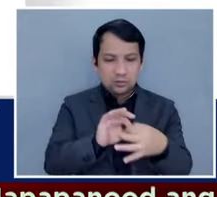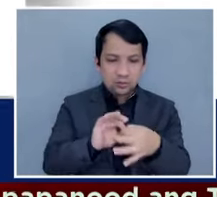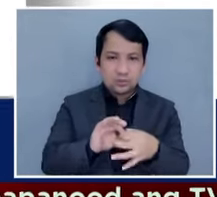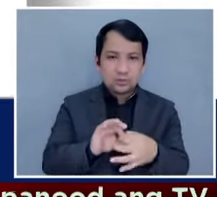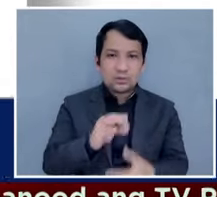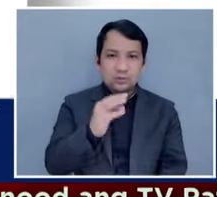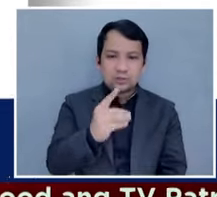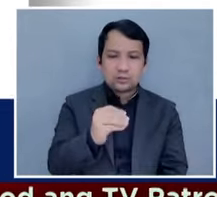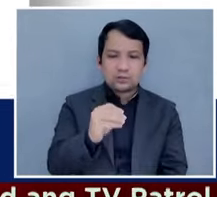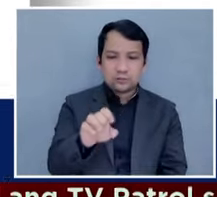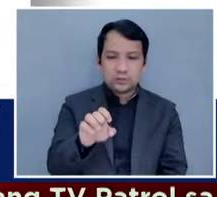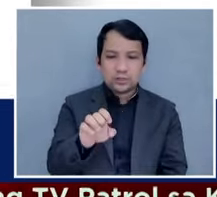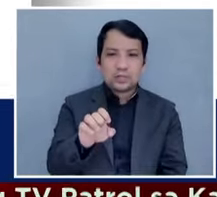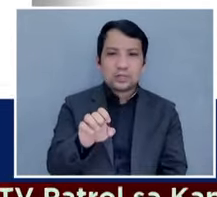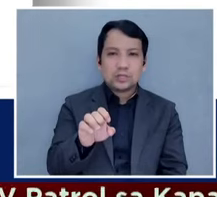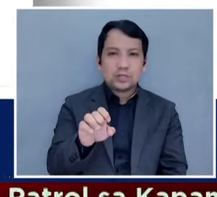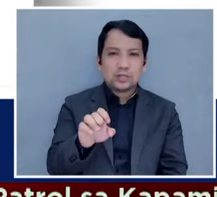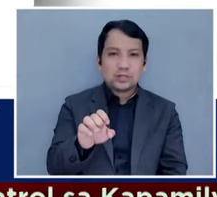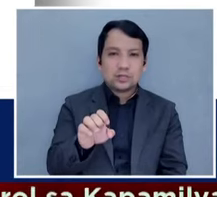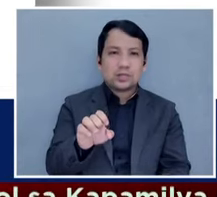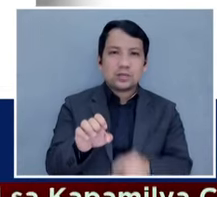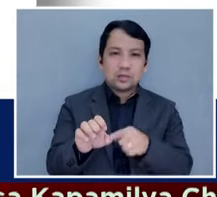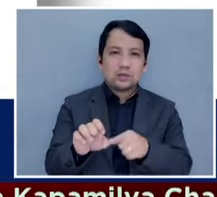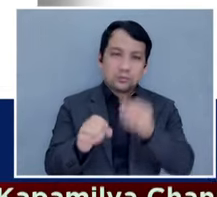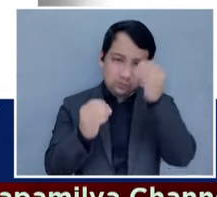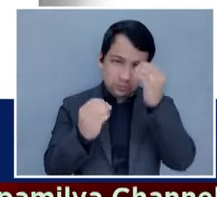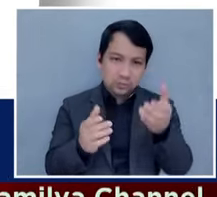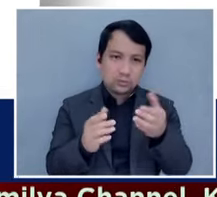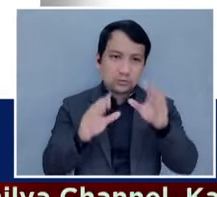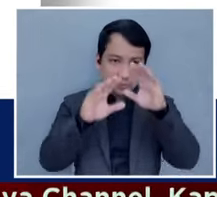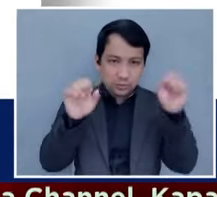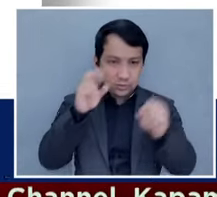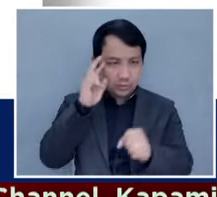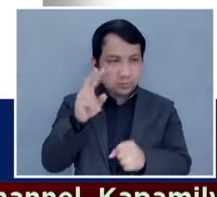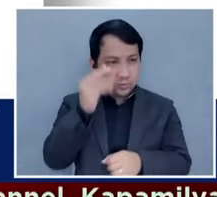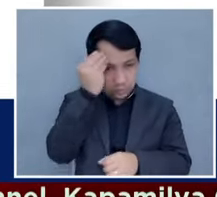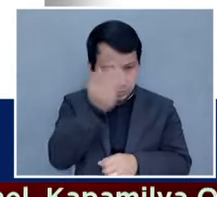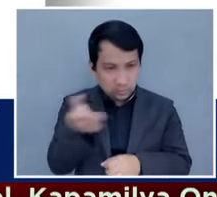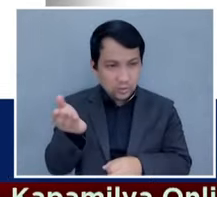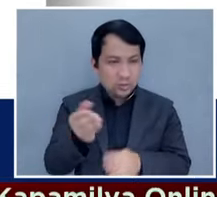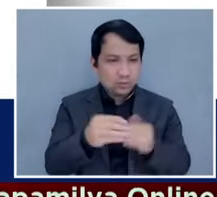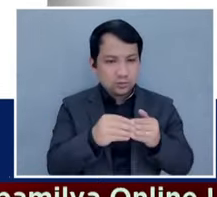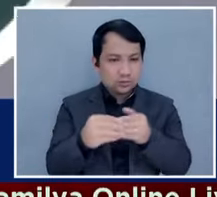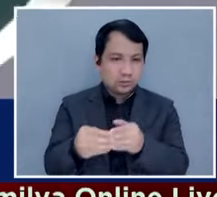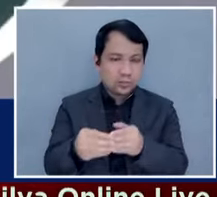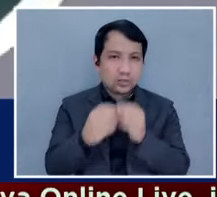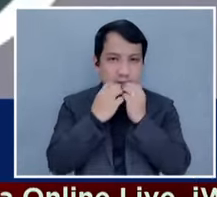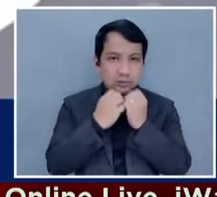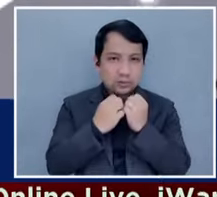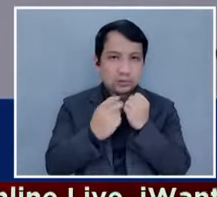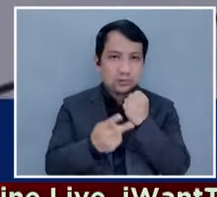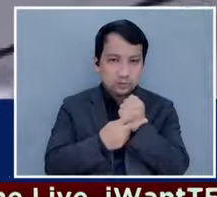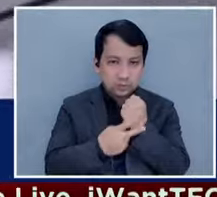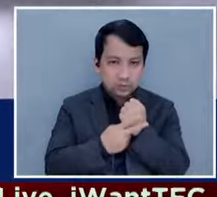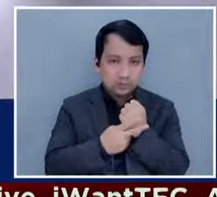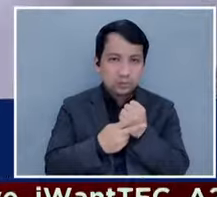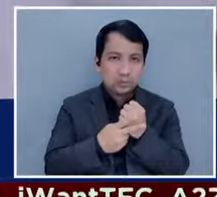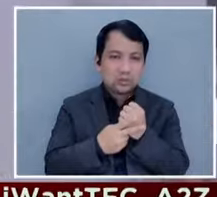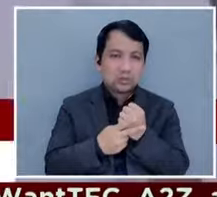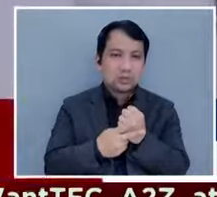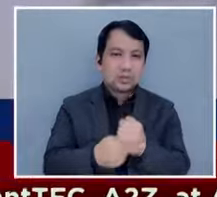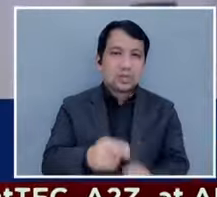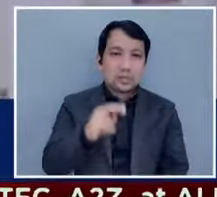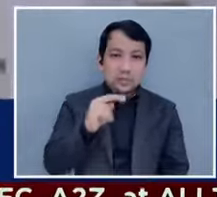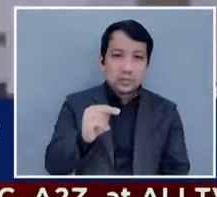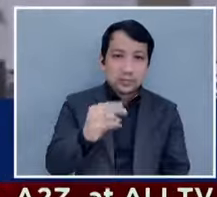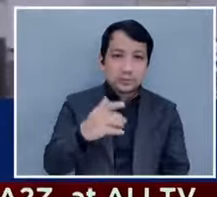Energy. Iniutos na rin ng Pangulo sa mga tanggapan ng gobyerno na manguna sa pagtitipid ng kuryente. Ang NGCP